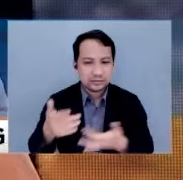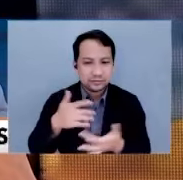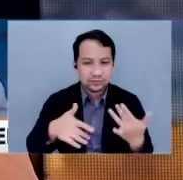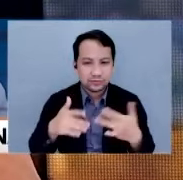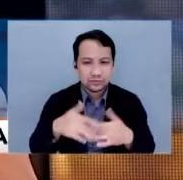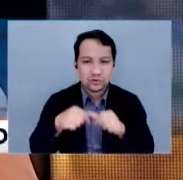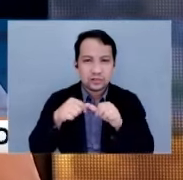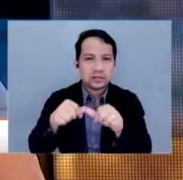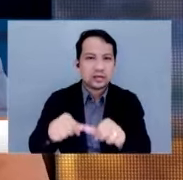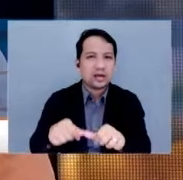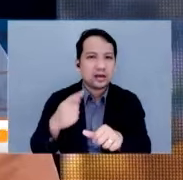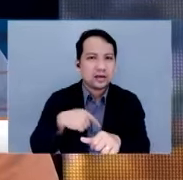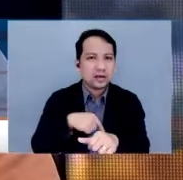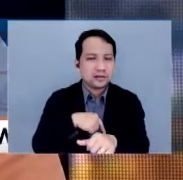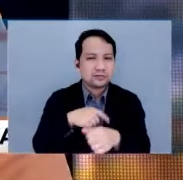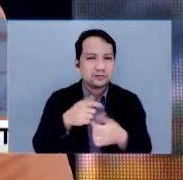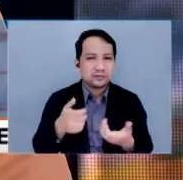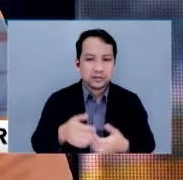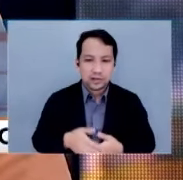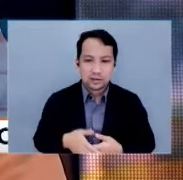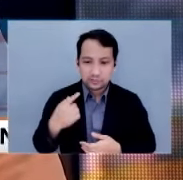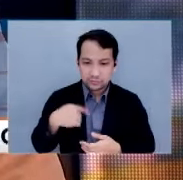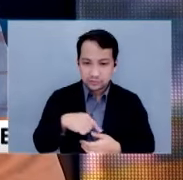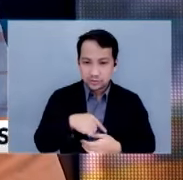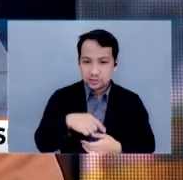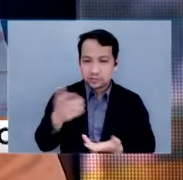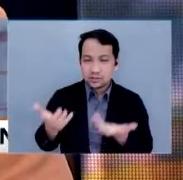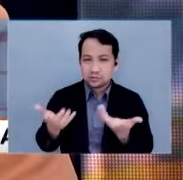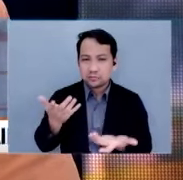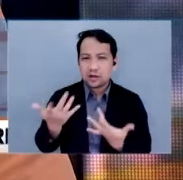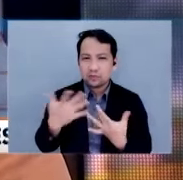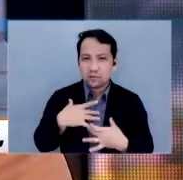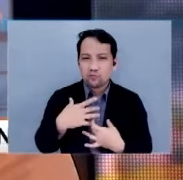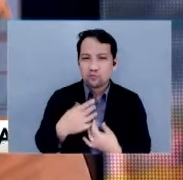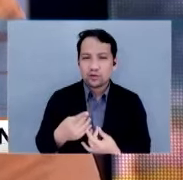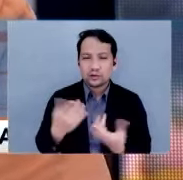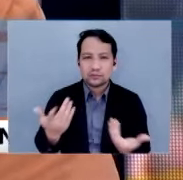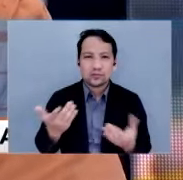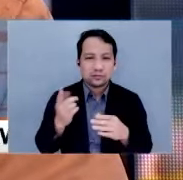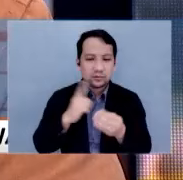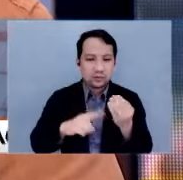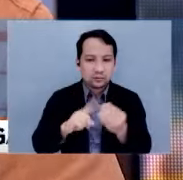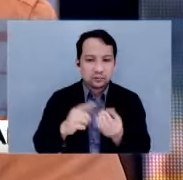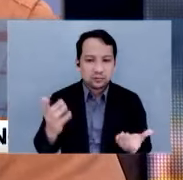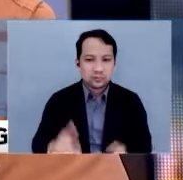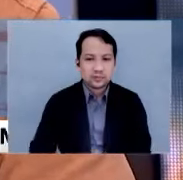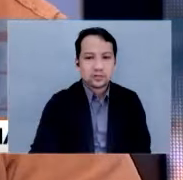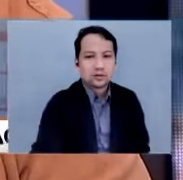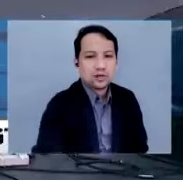tutuloy na yan. Matrip natin na kung saan na kay sa'yo.